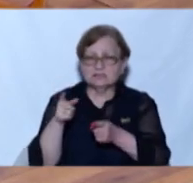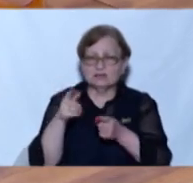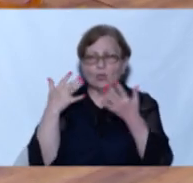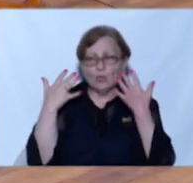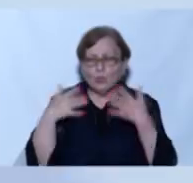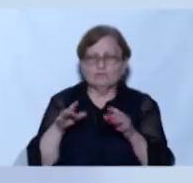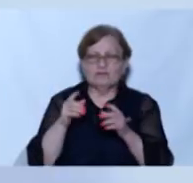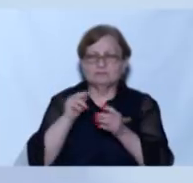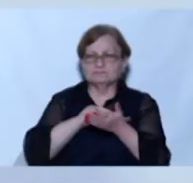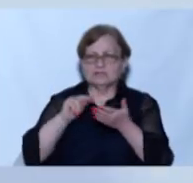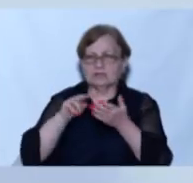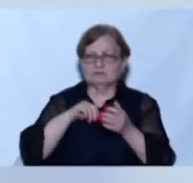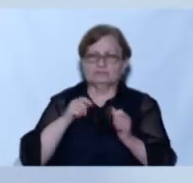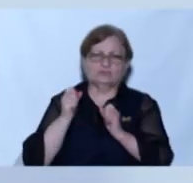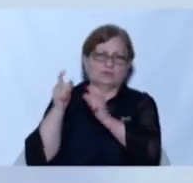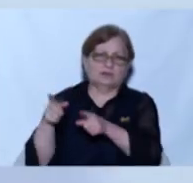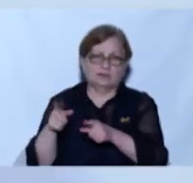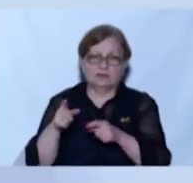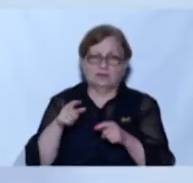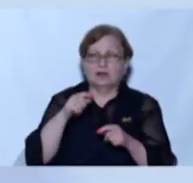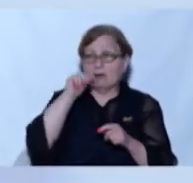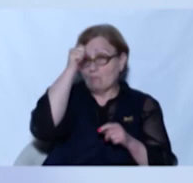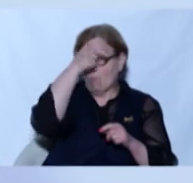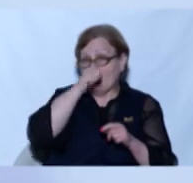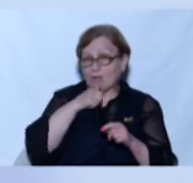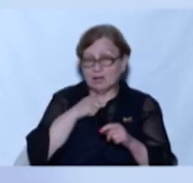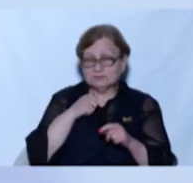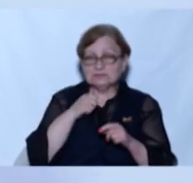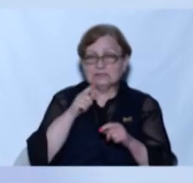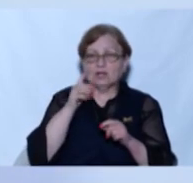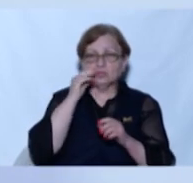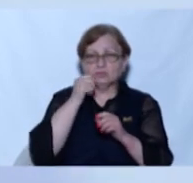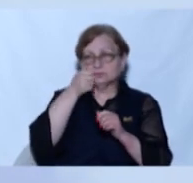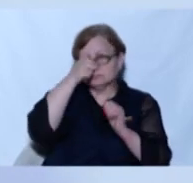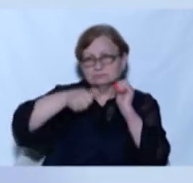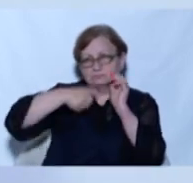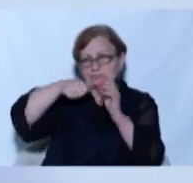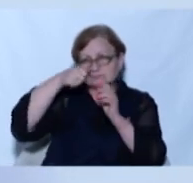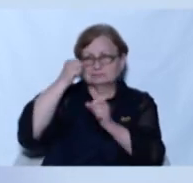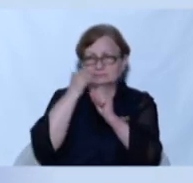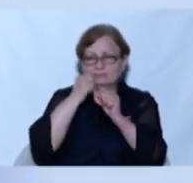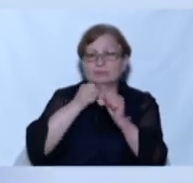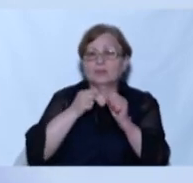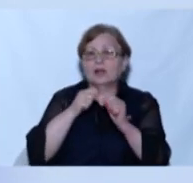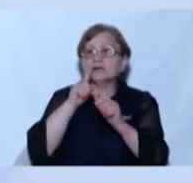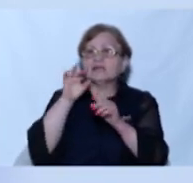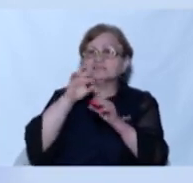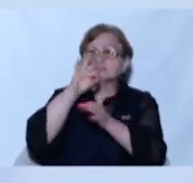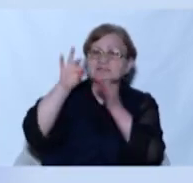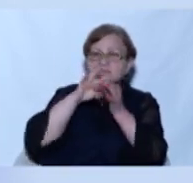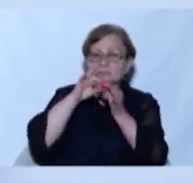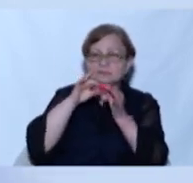უკვე გადაყრილი აქვს. აი სკულპტორი ხომ ზედმეტ ქვას აცლის ზედმეც